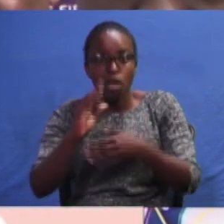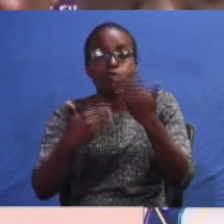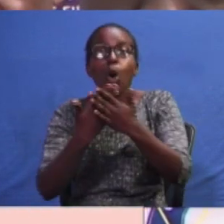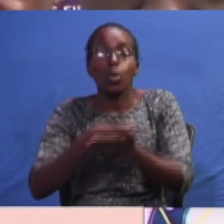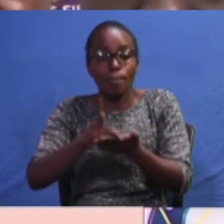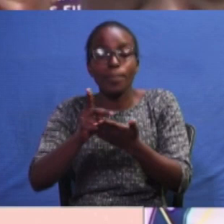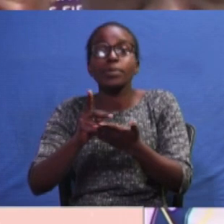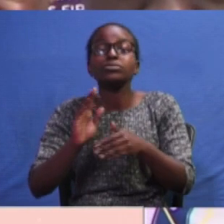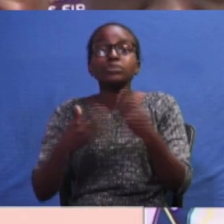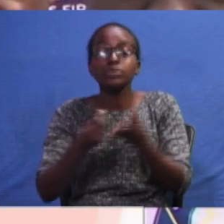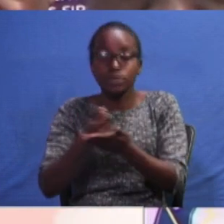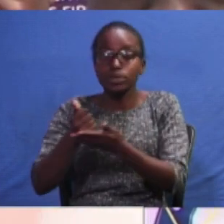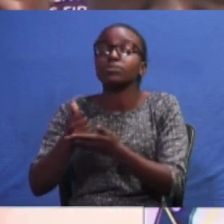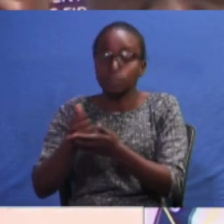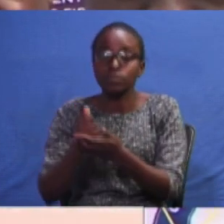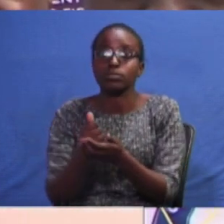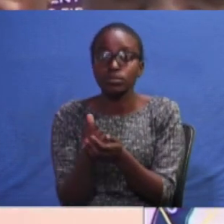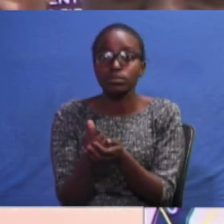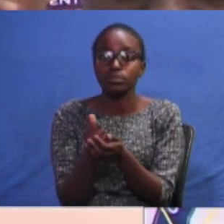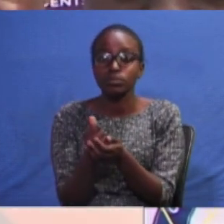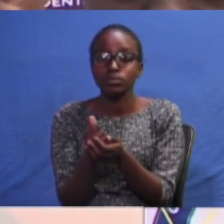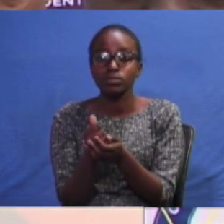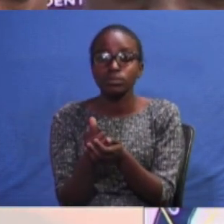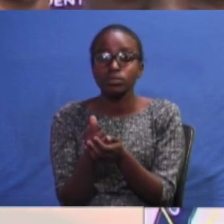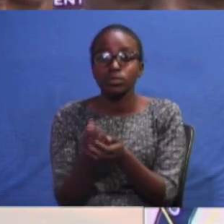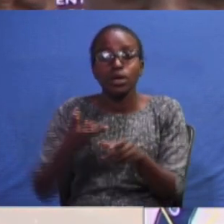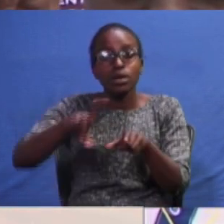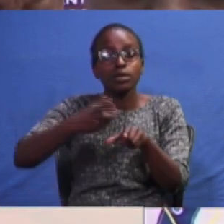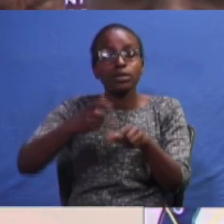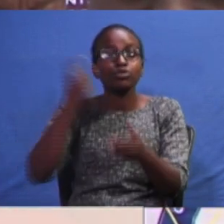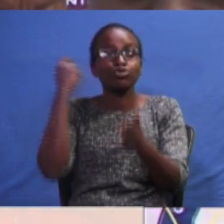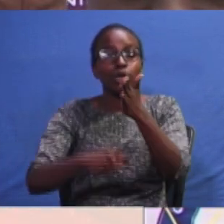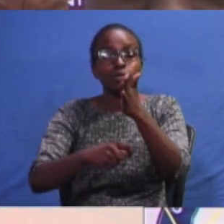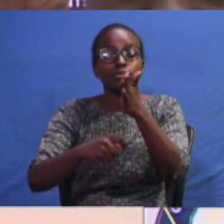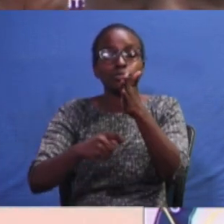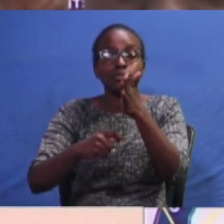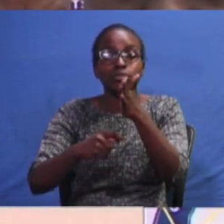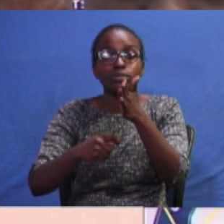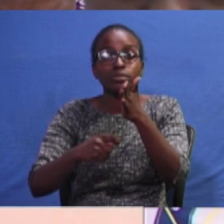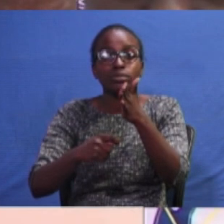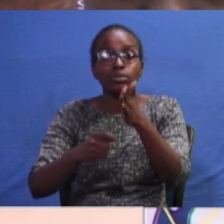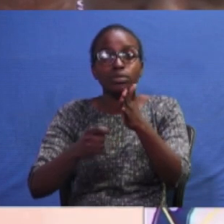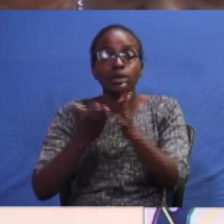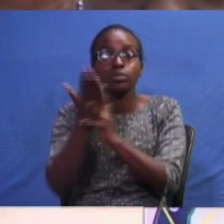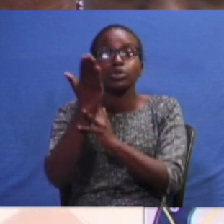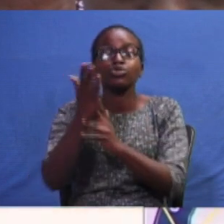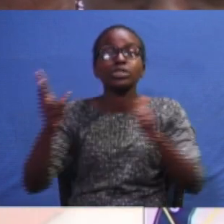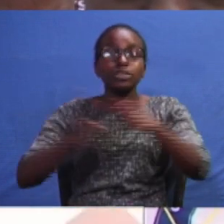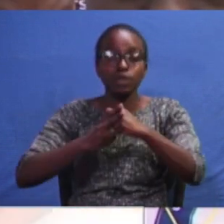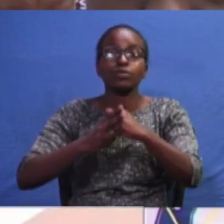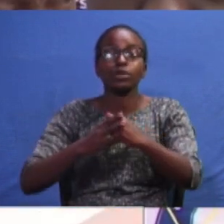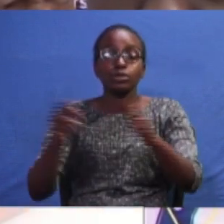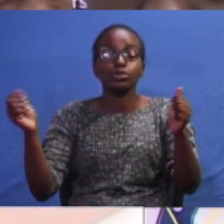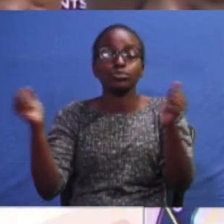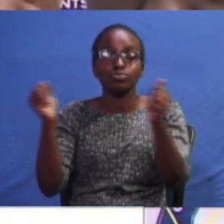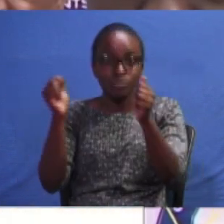against the inflation and the increased taxation, which was between 7% to 10%. That